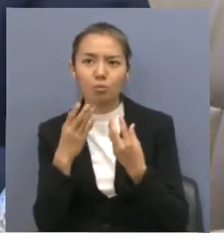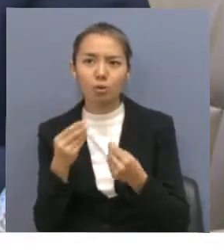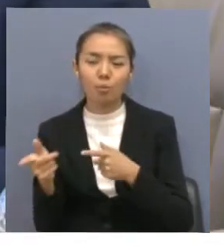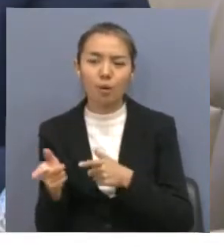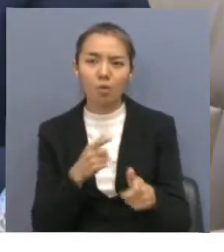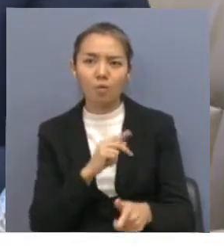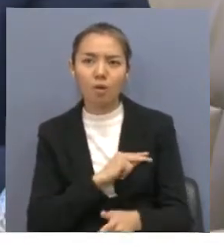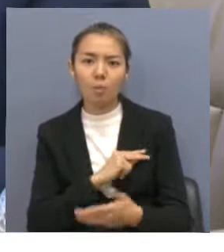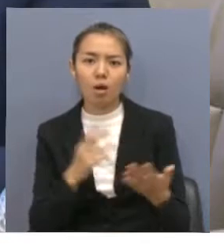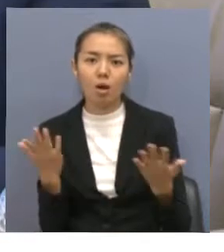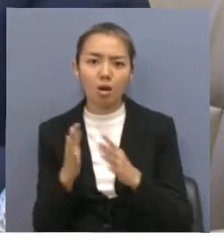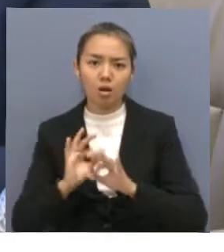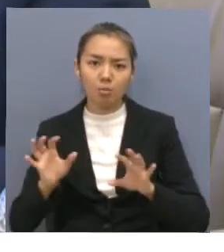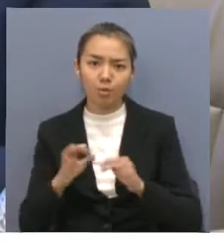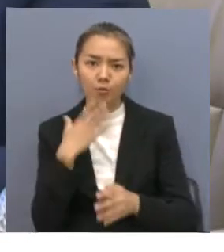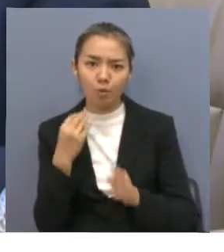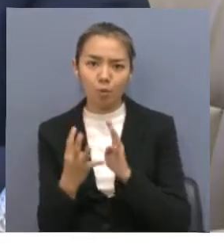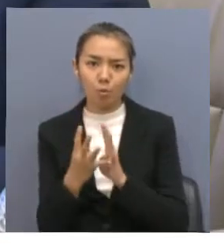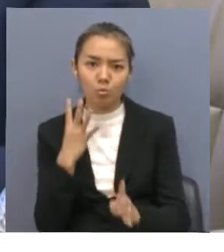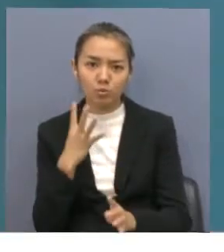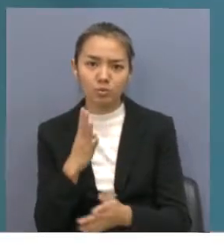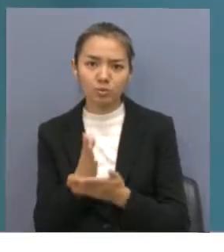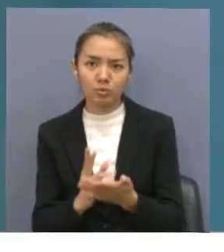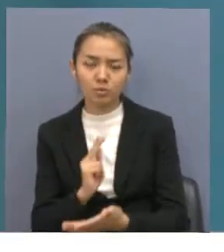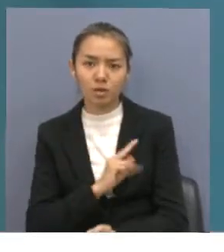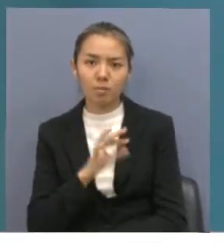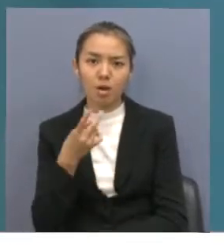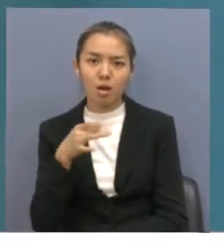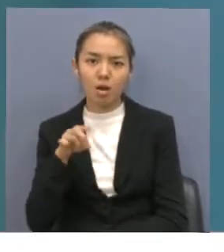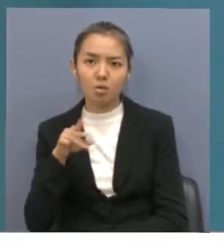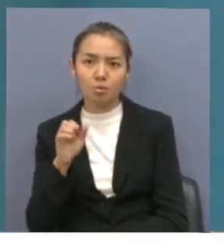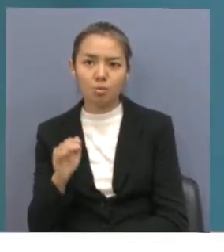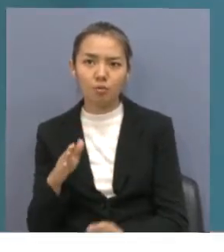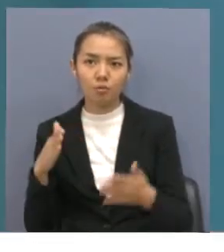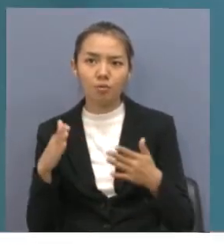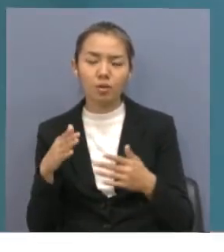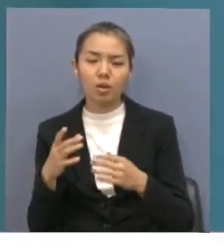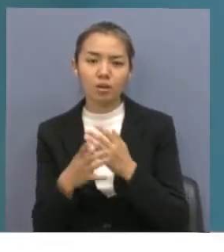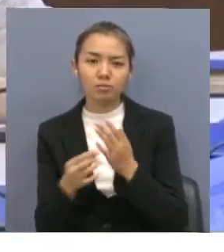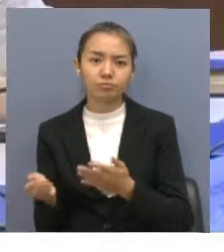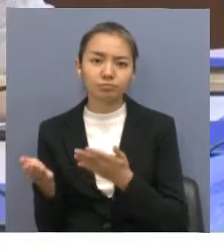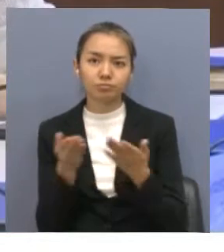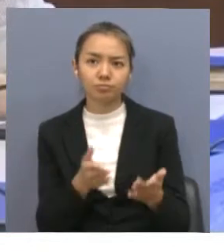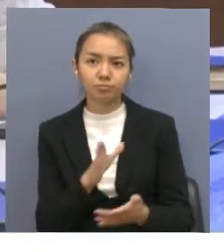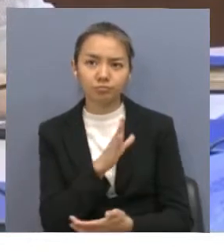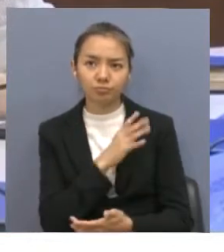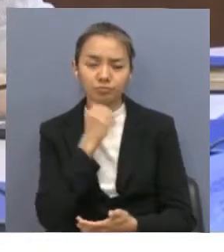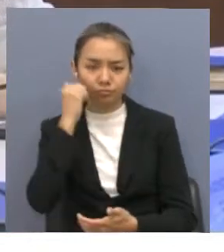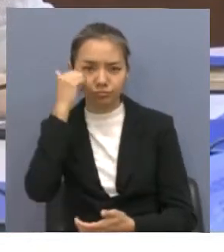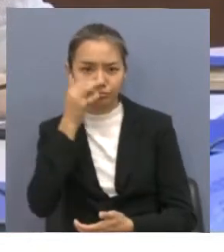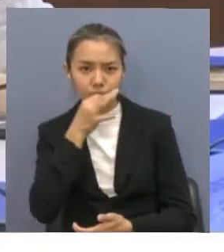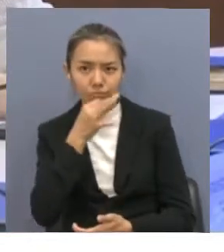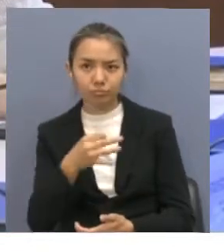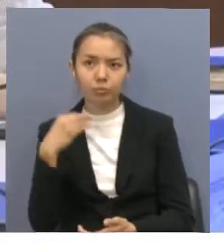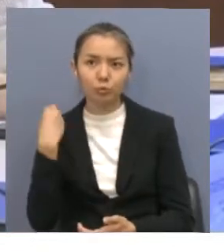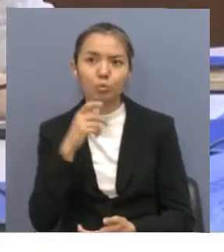дайындық барысы туралы баяндады. Өз кезегінде кеңес төрағасы Рашат Мамадов сайлауды байқауға шақырғаны үшін алғысын білдіріп, түркі